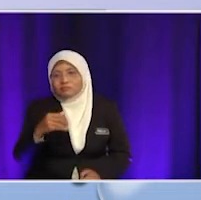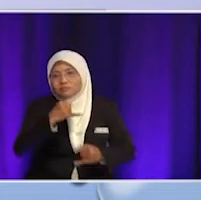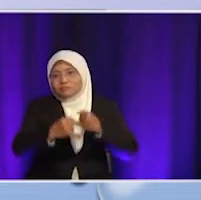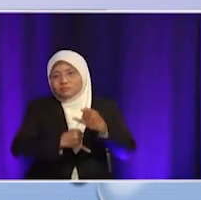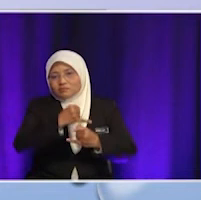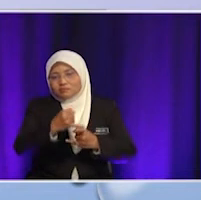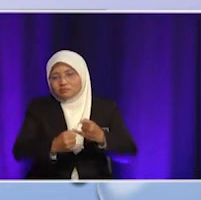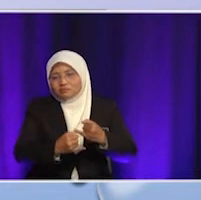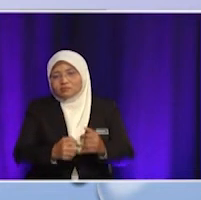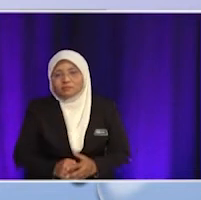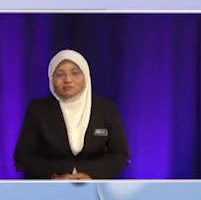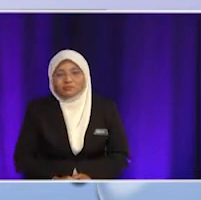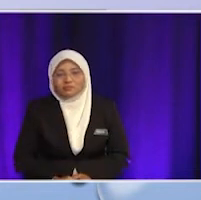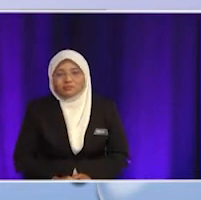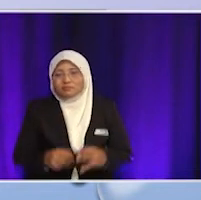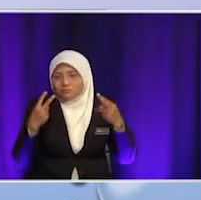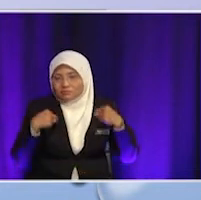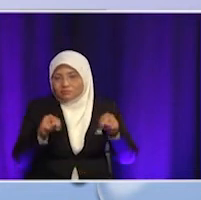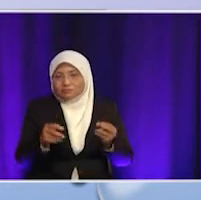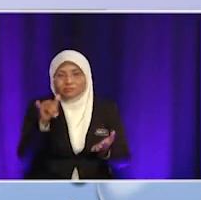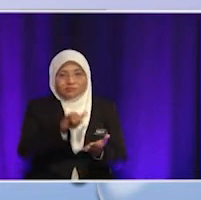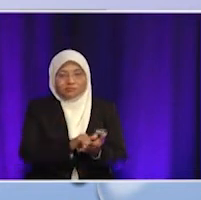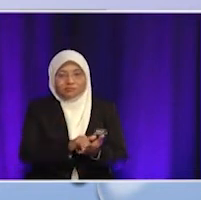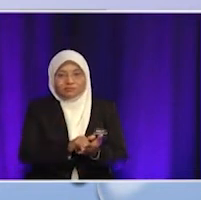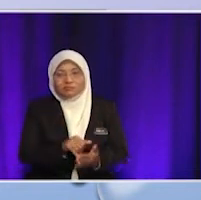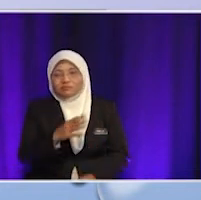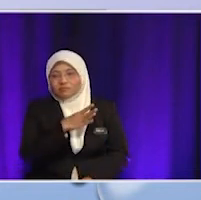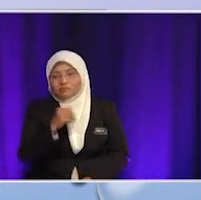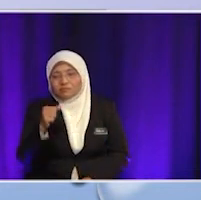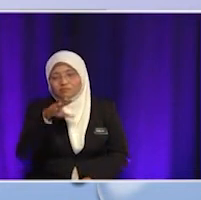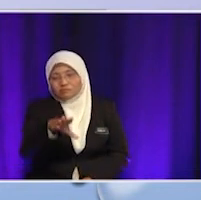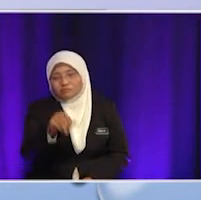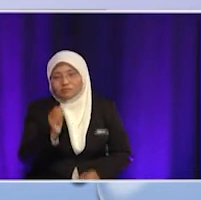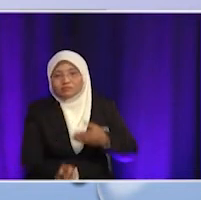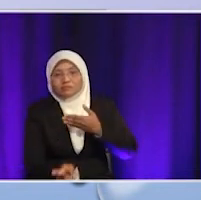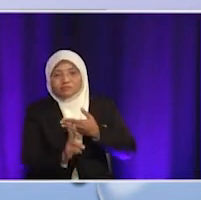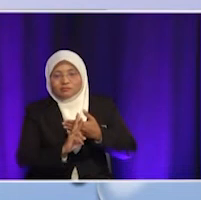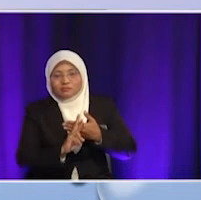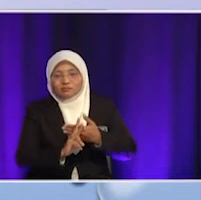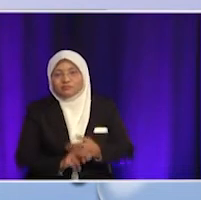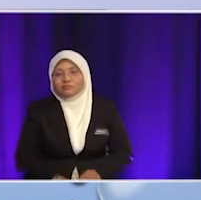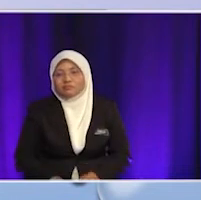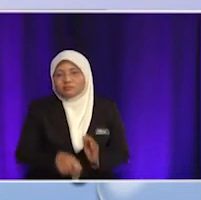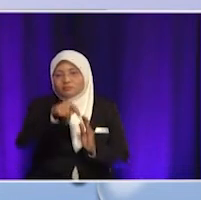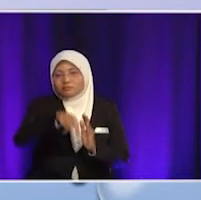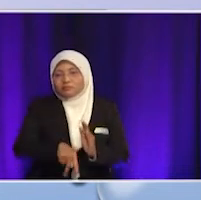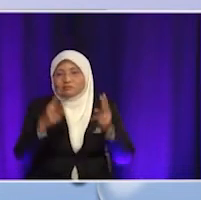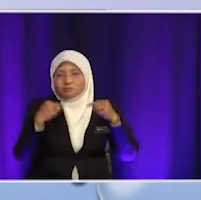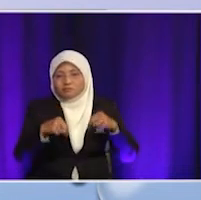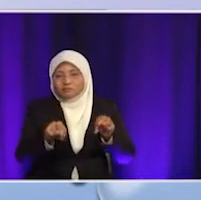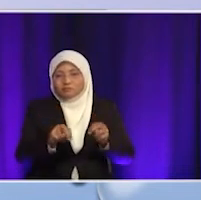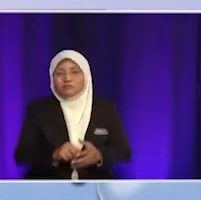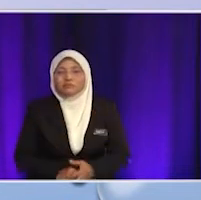membangunkan perniagaan tersebut serta mengambil risiko pelaburan perniagaan yang diceburi